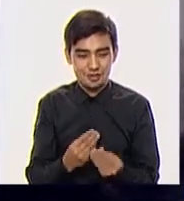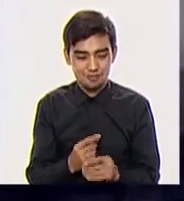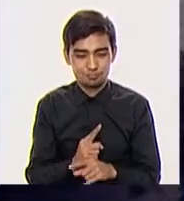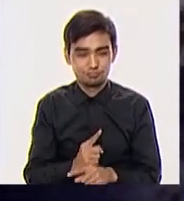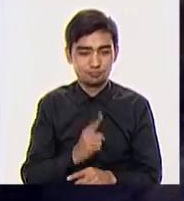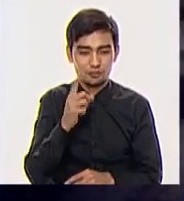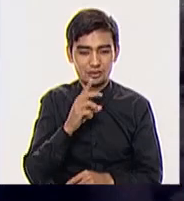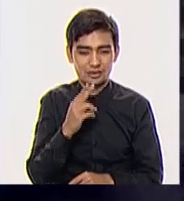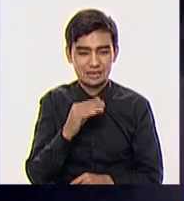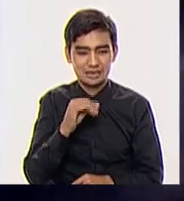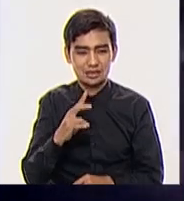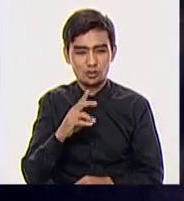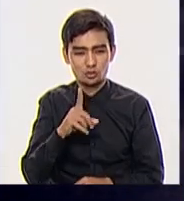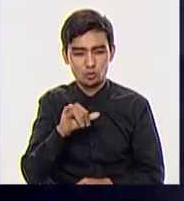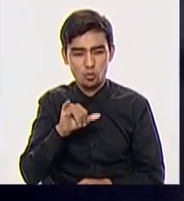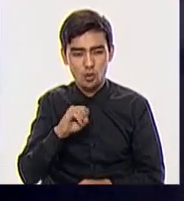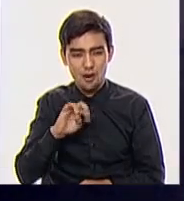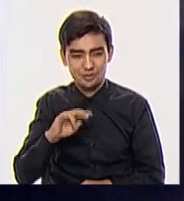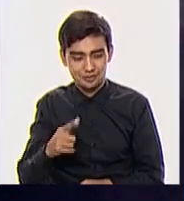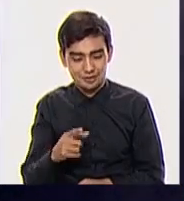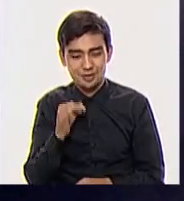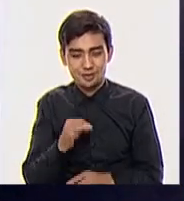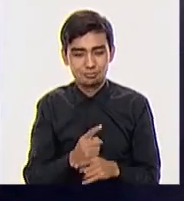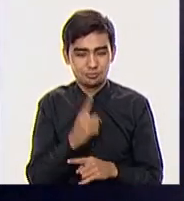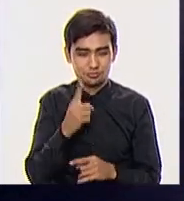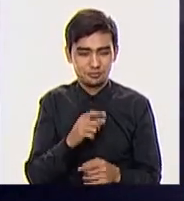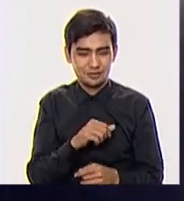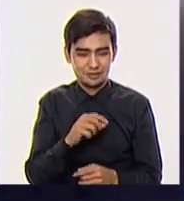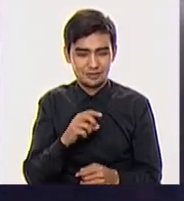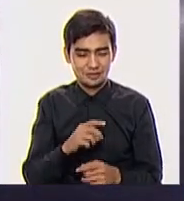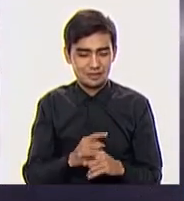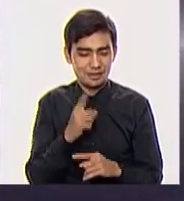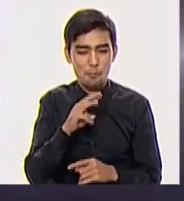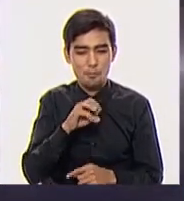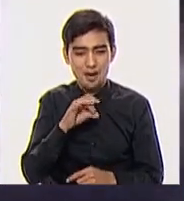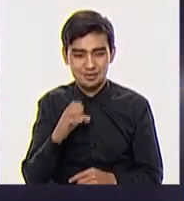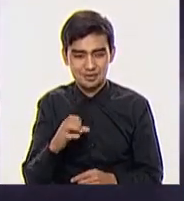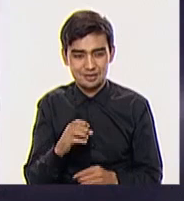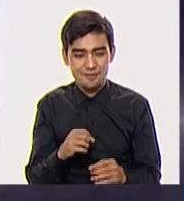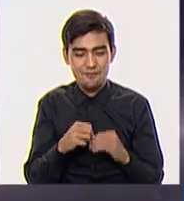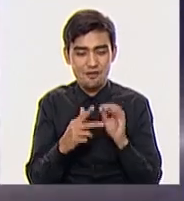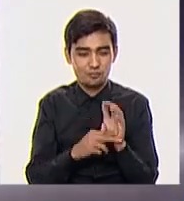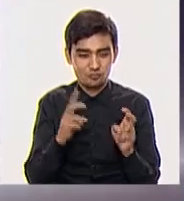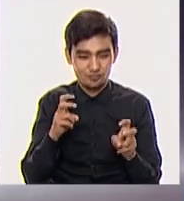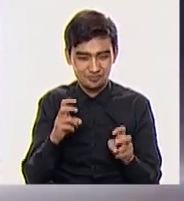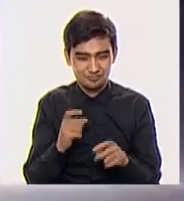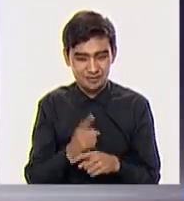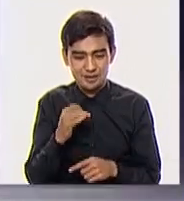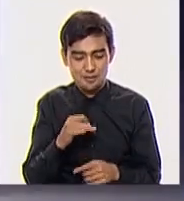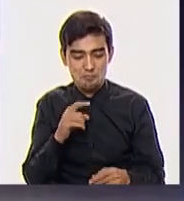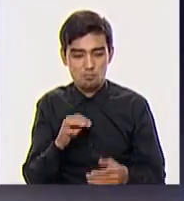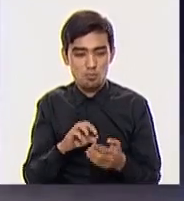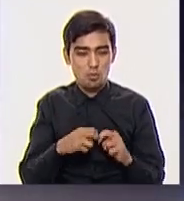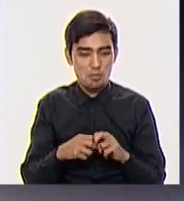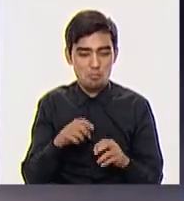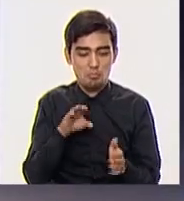космодрома Цюньцюань, что в пустыне Гоби. Ракета-носитель «Длинный марш» с кораблем «Шэньчжоу-18» стартовала без проблем. И